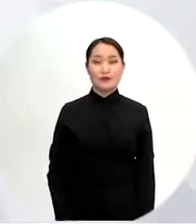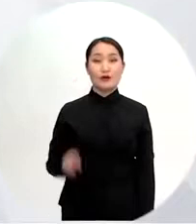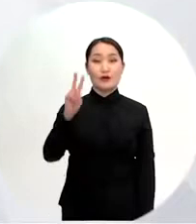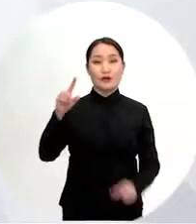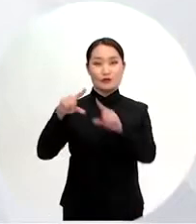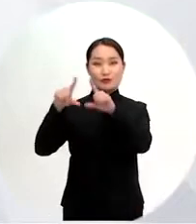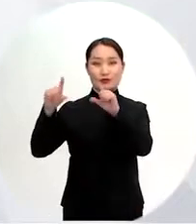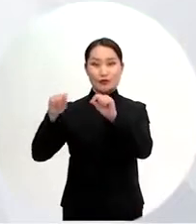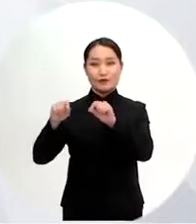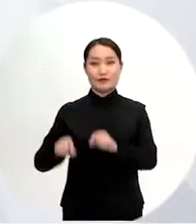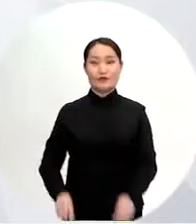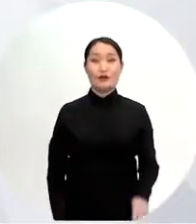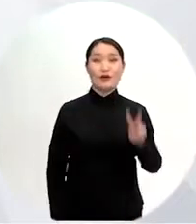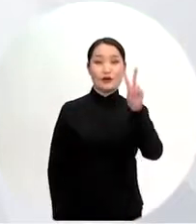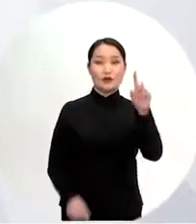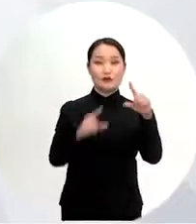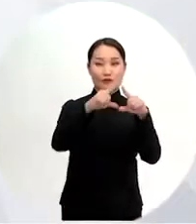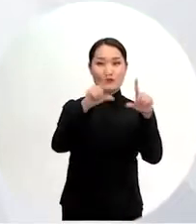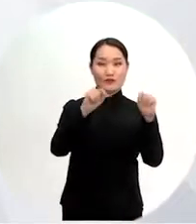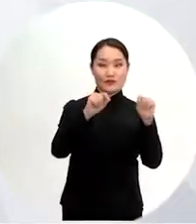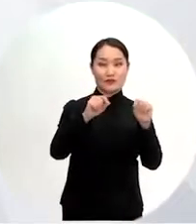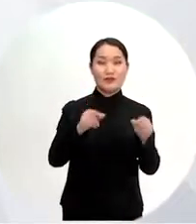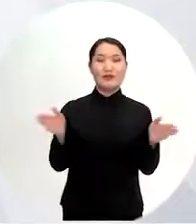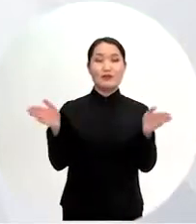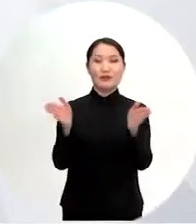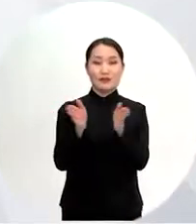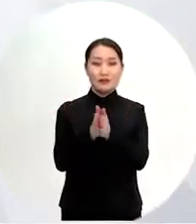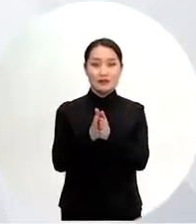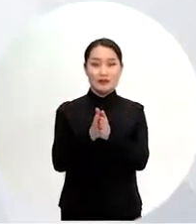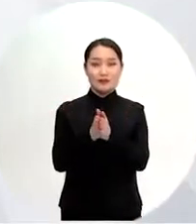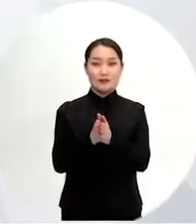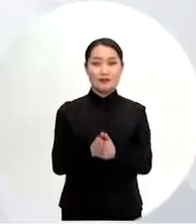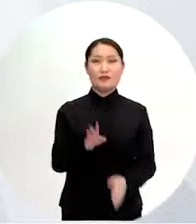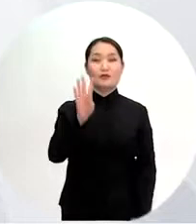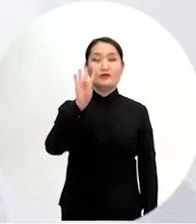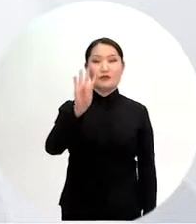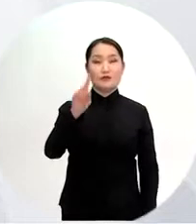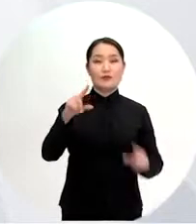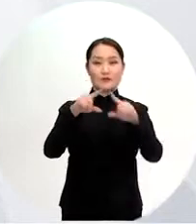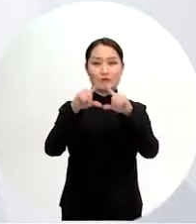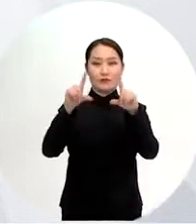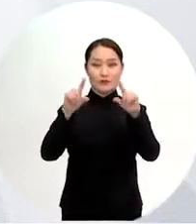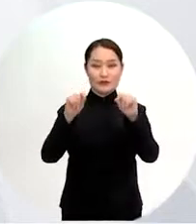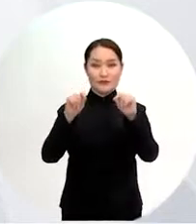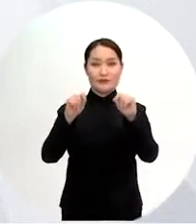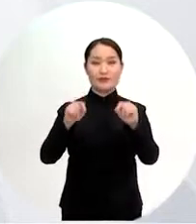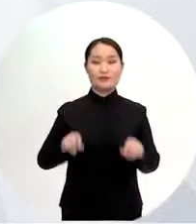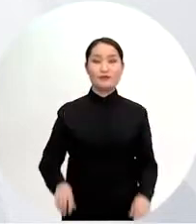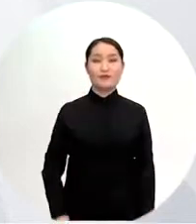Хоёр дөрвөлжин, хоёр дөрвөлжин. Нийлээд дөрвөн дөрвөлжин.